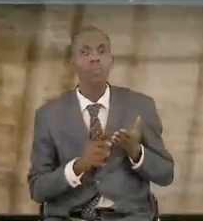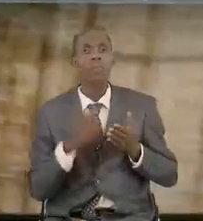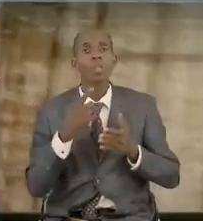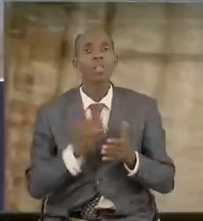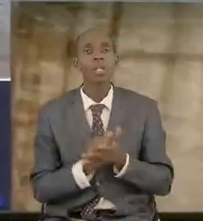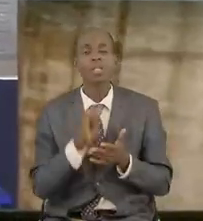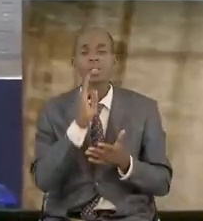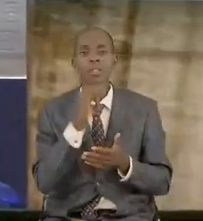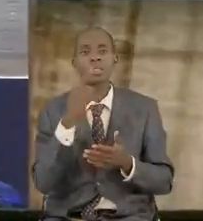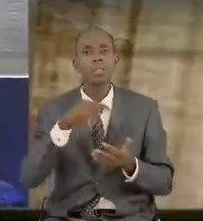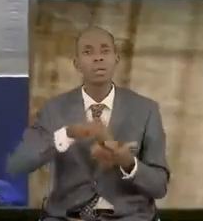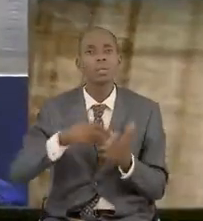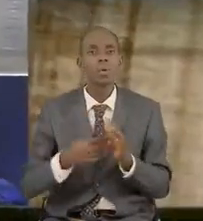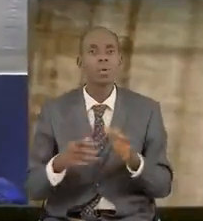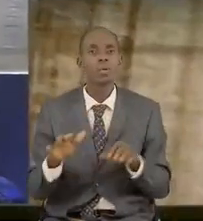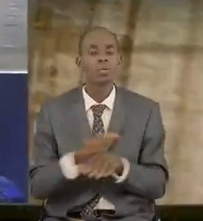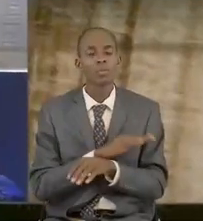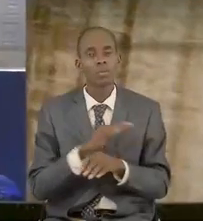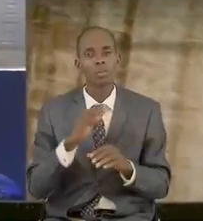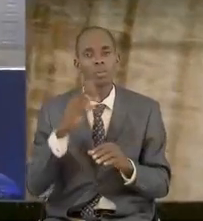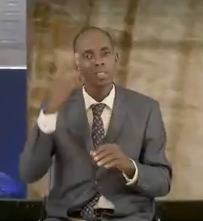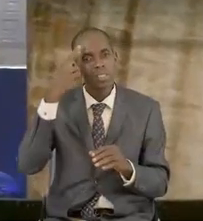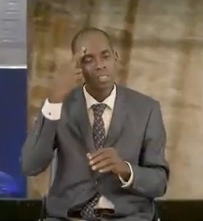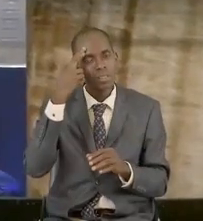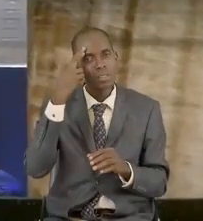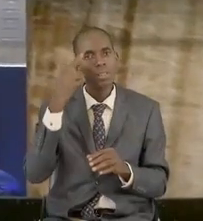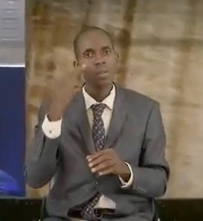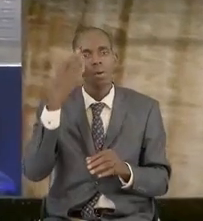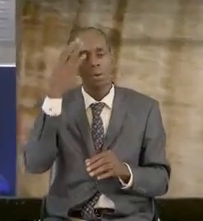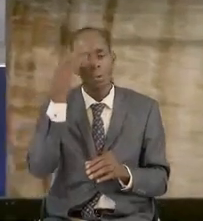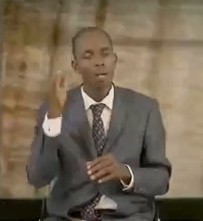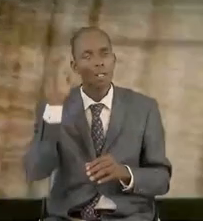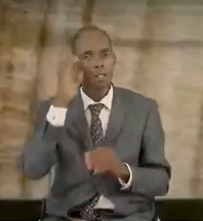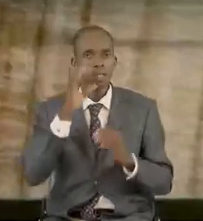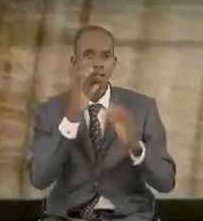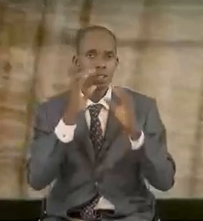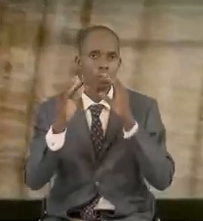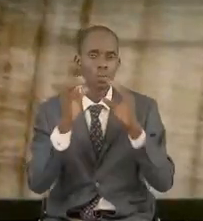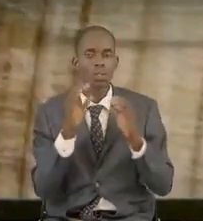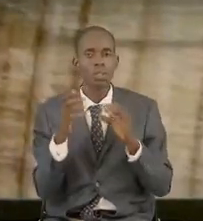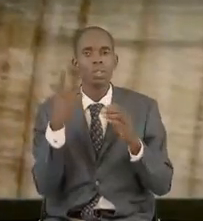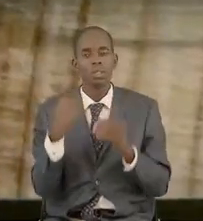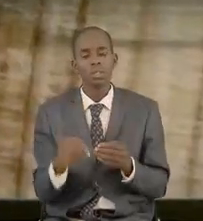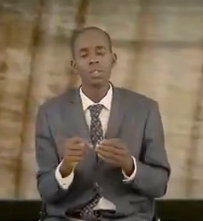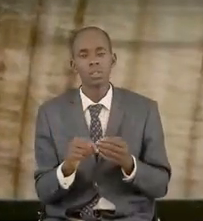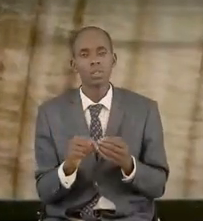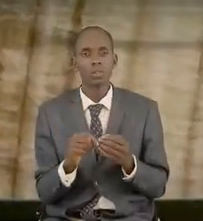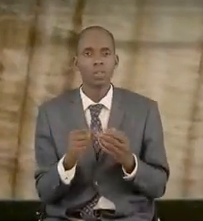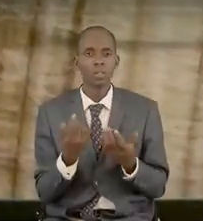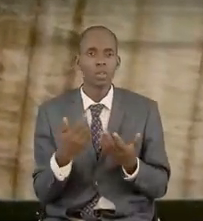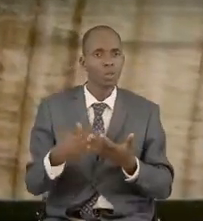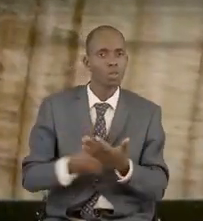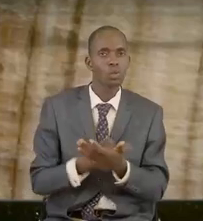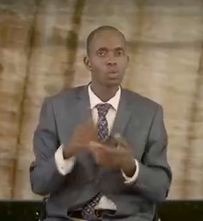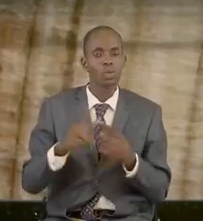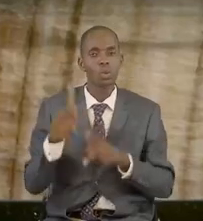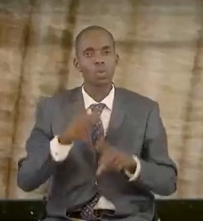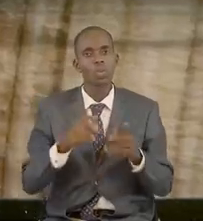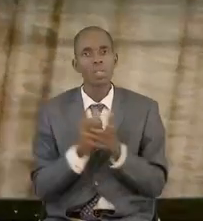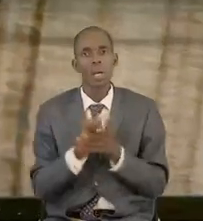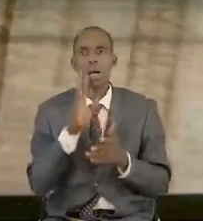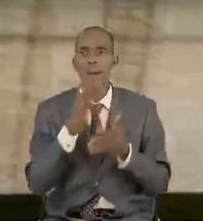il voudrait vérifier c'est pourquoi la raison pour laquelle il a exposé l'Évangile à